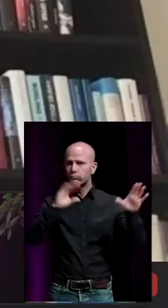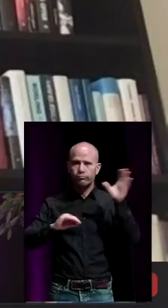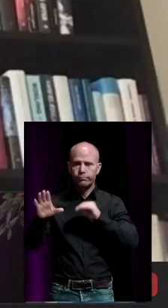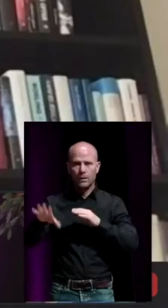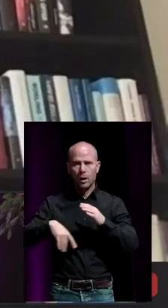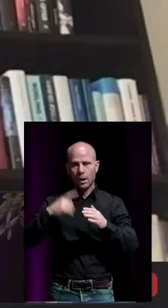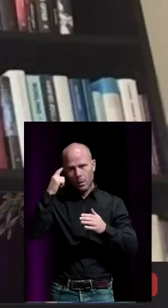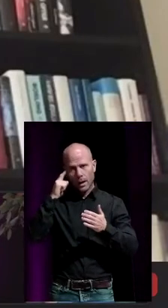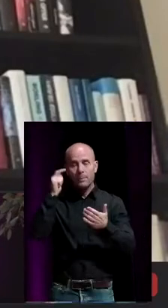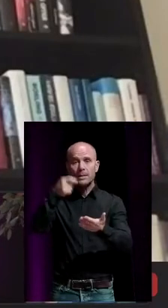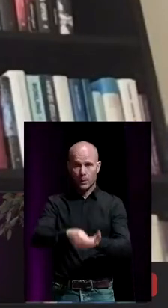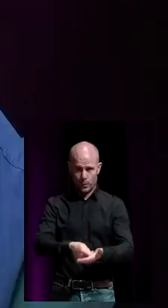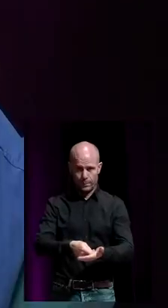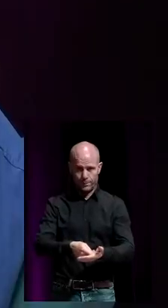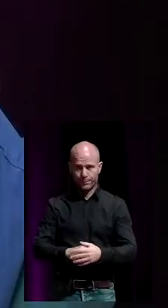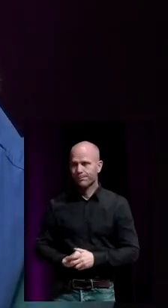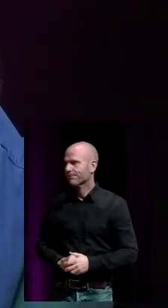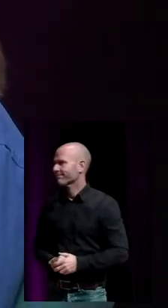klokare beslut framåt.